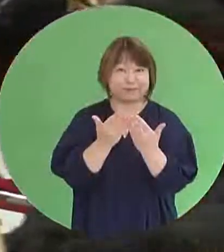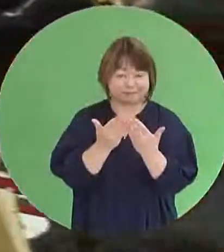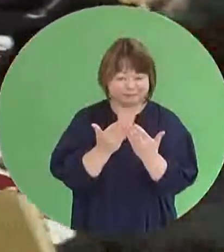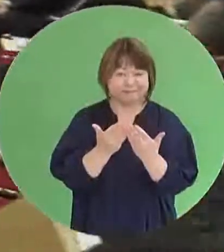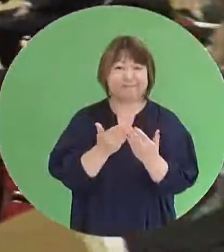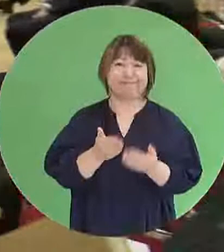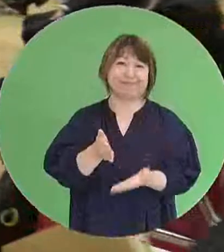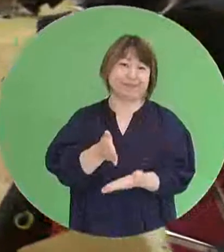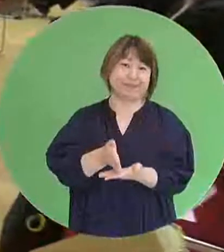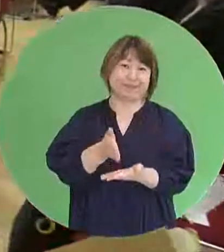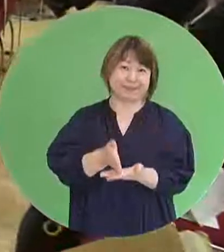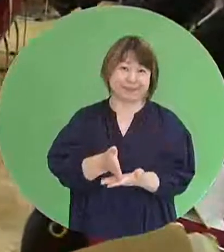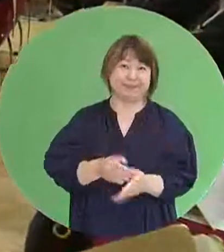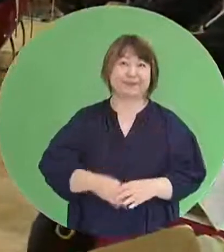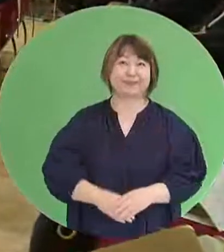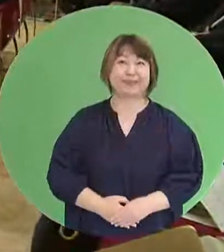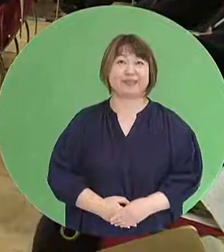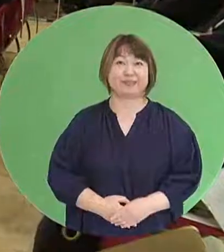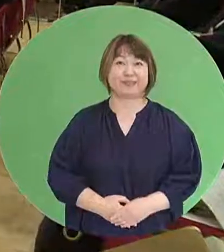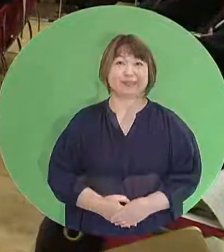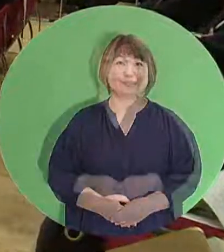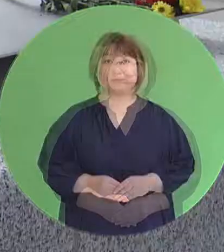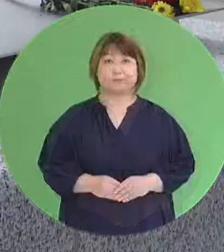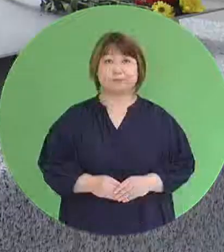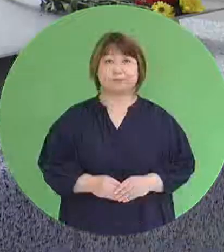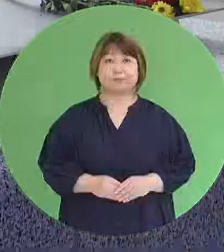等ガイドサミット。